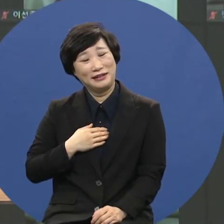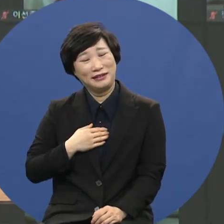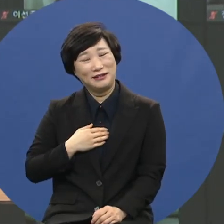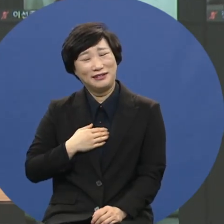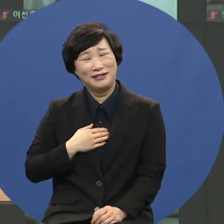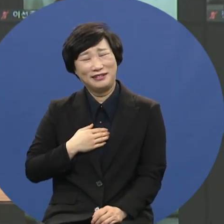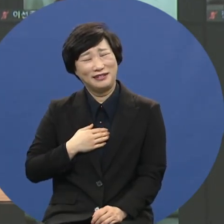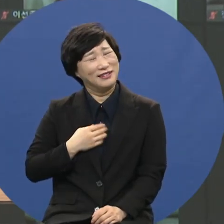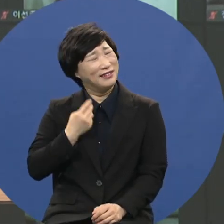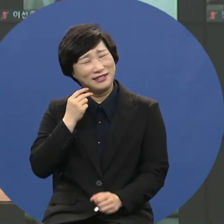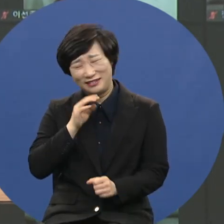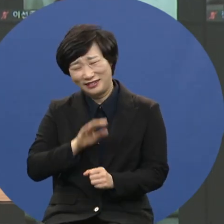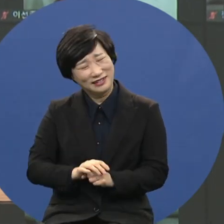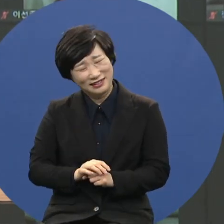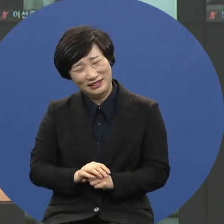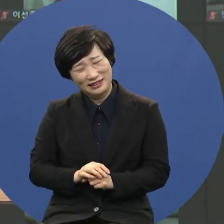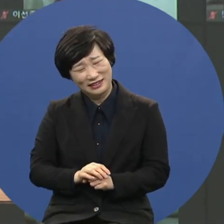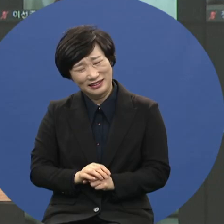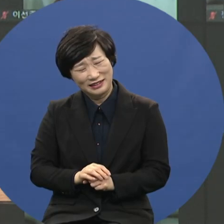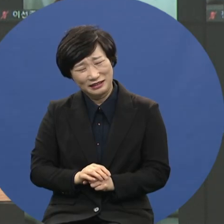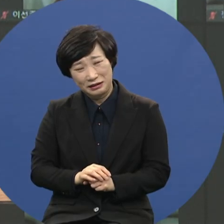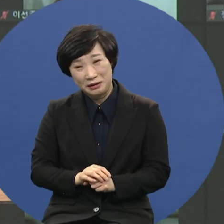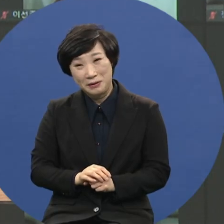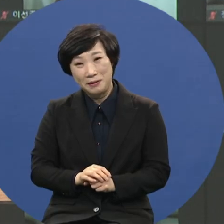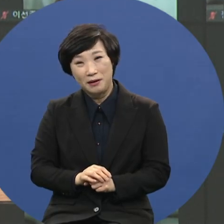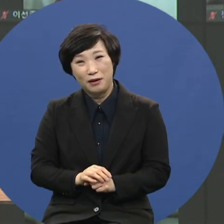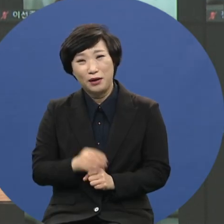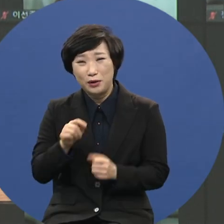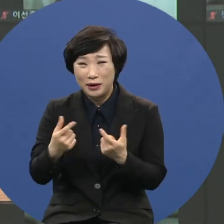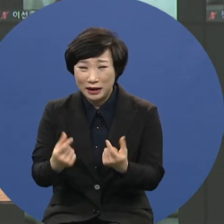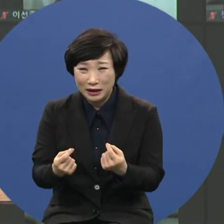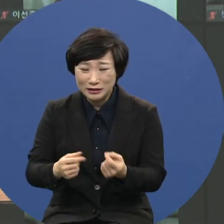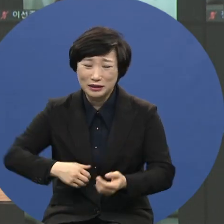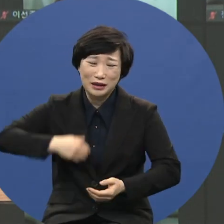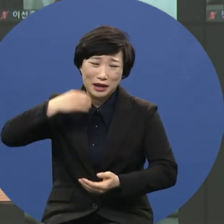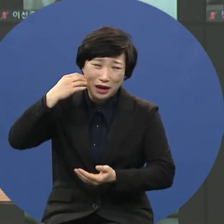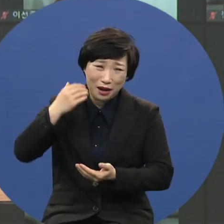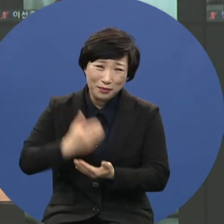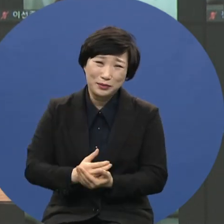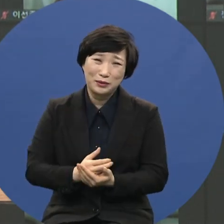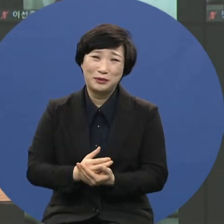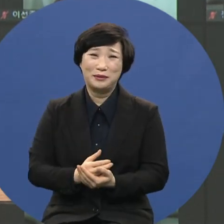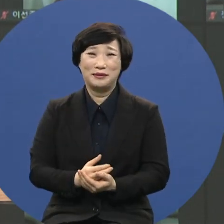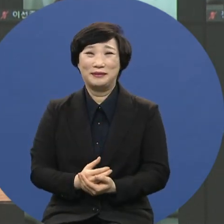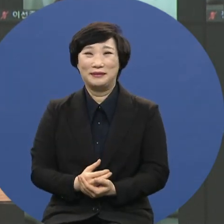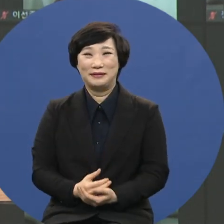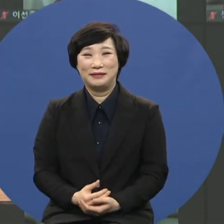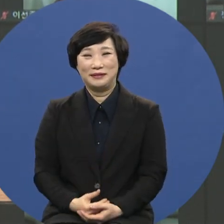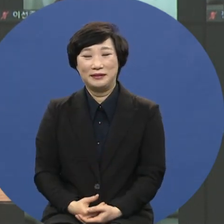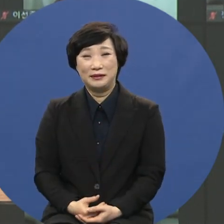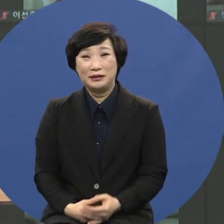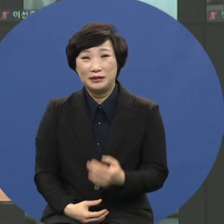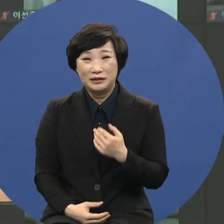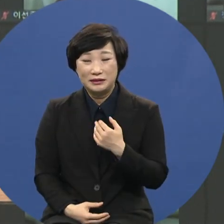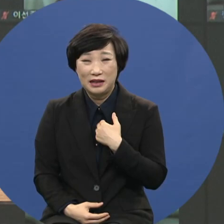기가 막히고 이렇게 감동될 수 없고